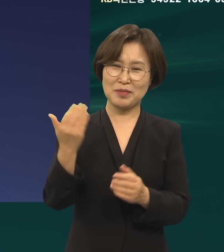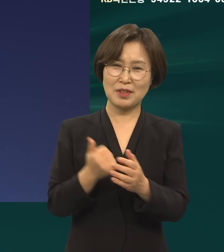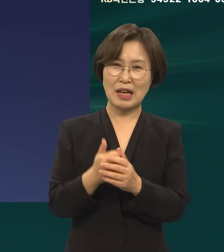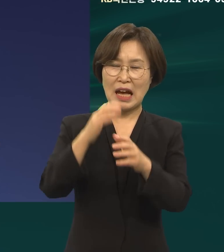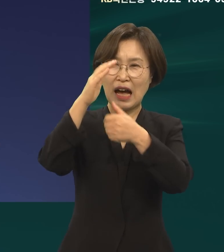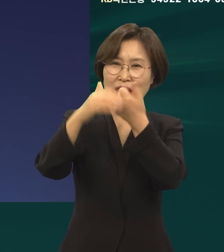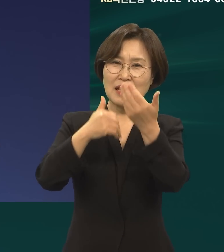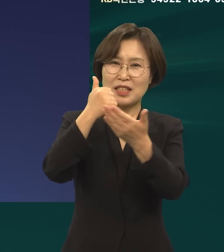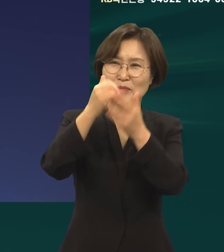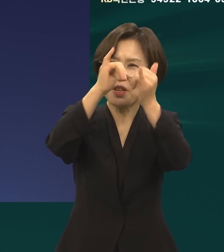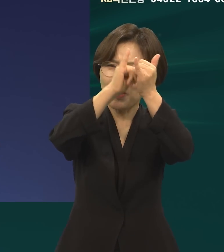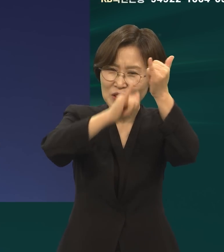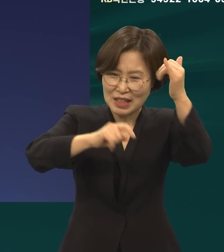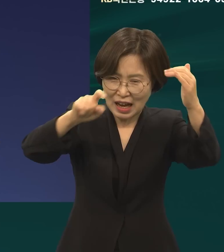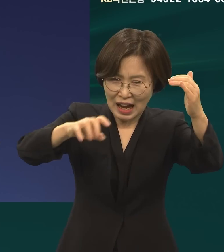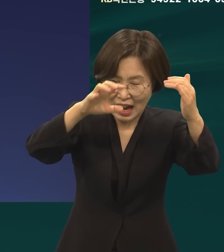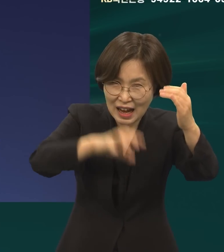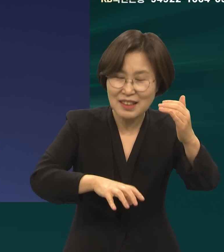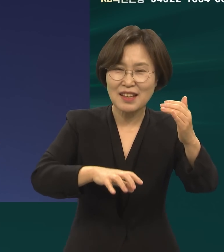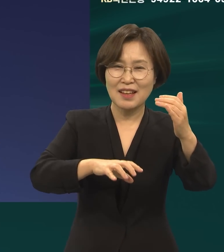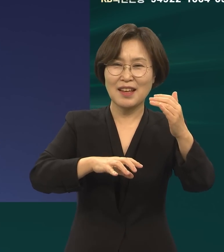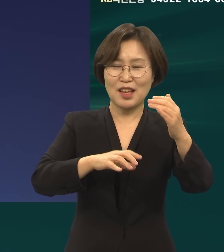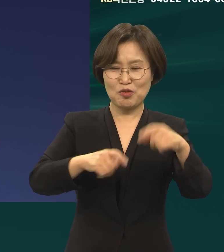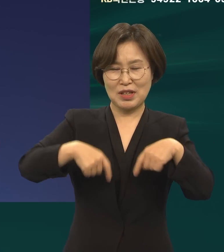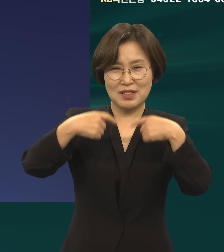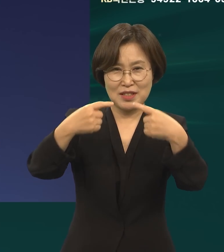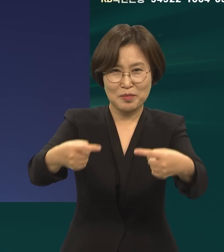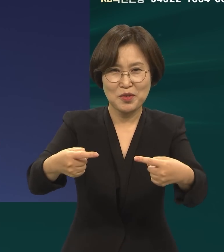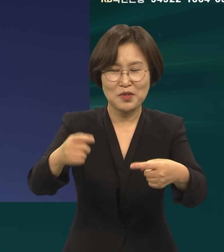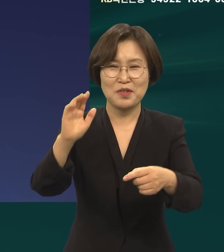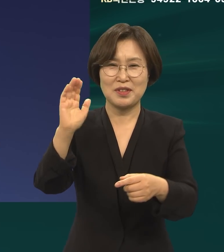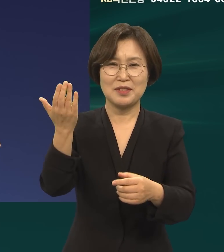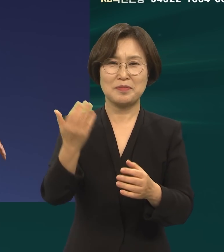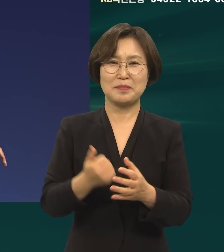역사에 우리는 들어오는 것입니다. 그런 집회가 되길 바랍니다.